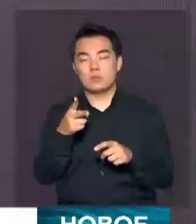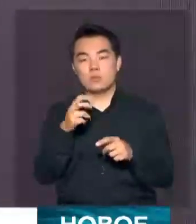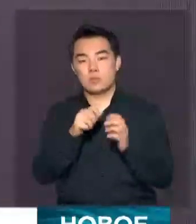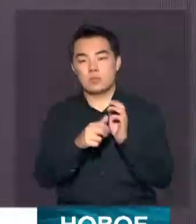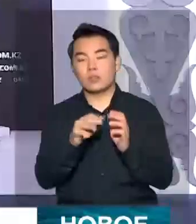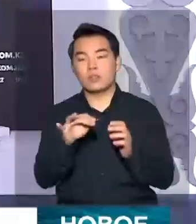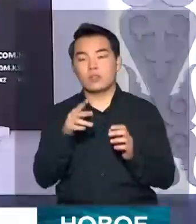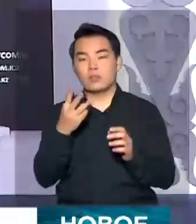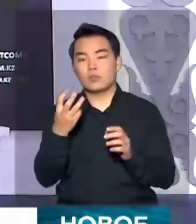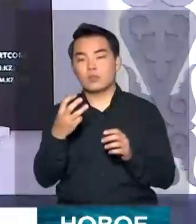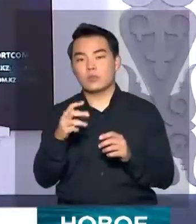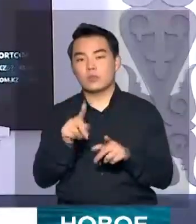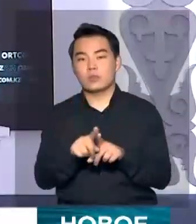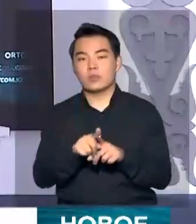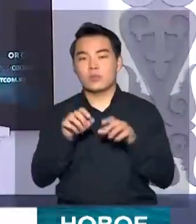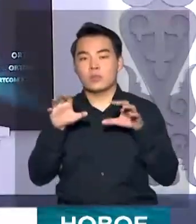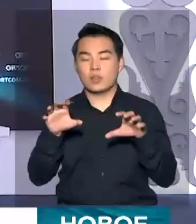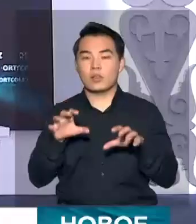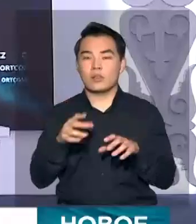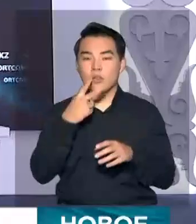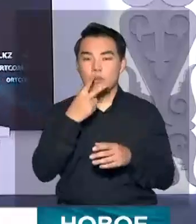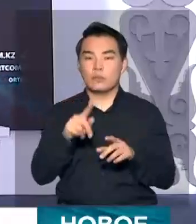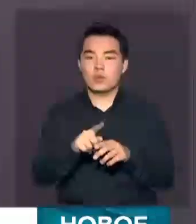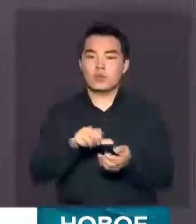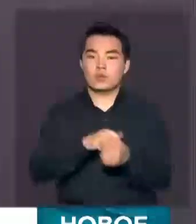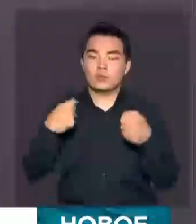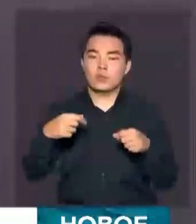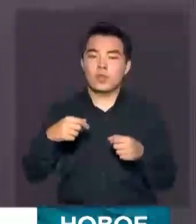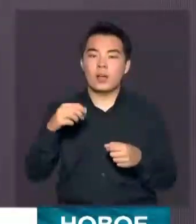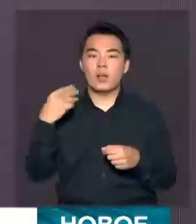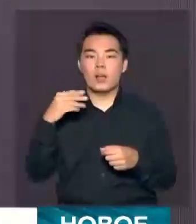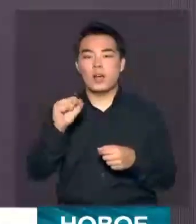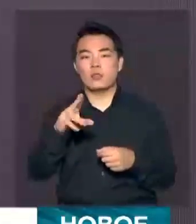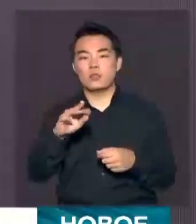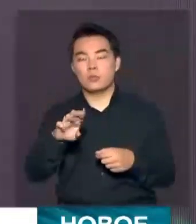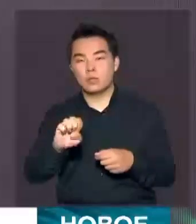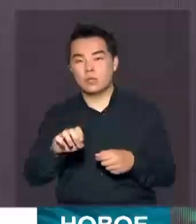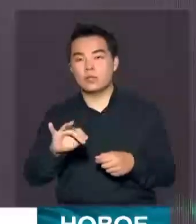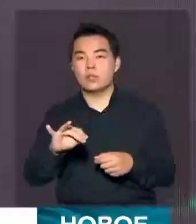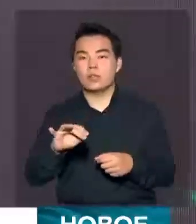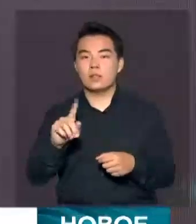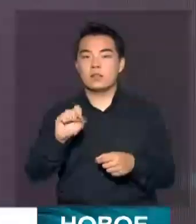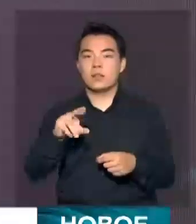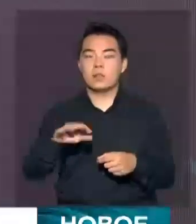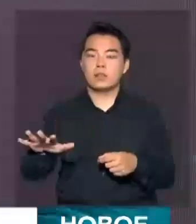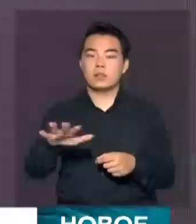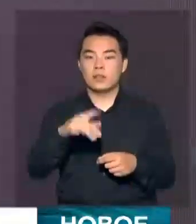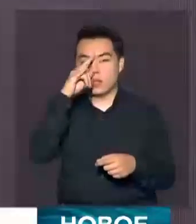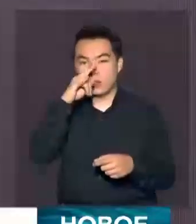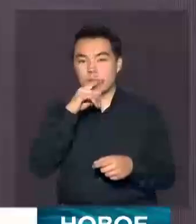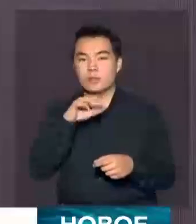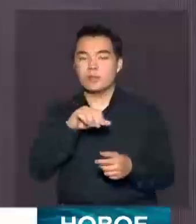основные: хранение, сбытость, там, культивирование и так далее. Это один в Актобе, один в Западно-Казахстанской области, зам УВД